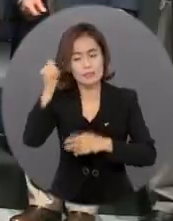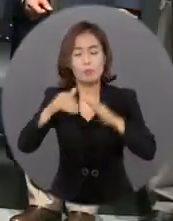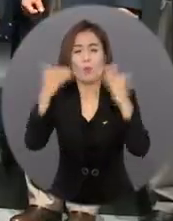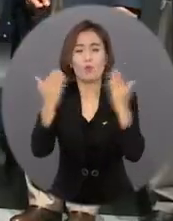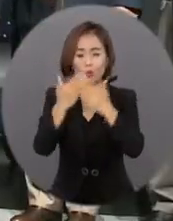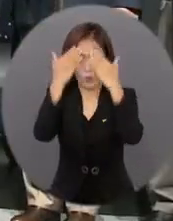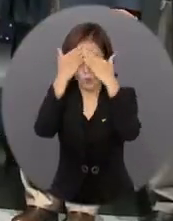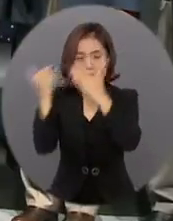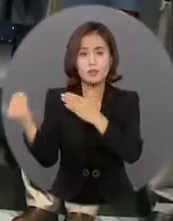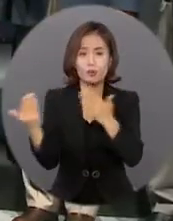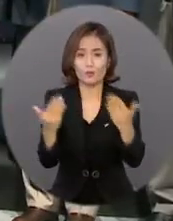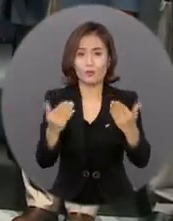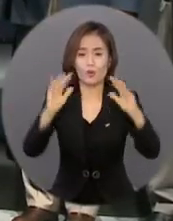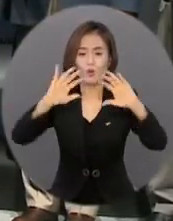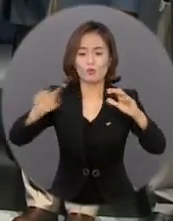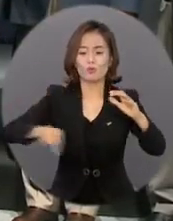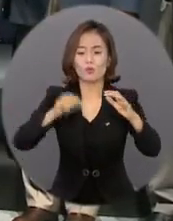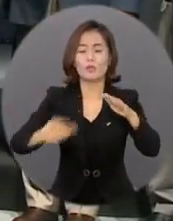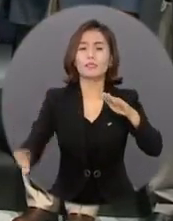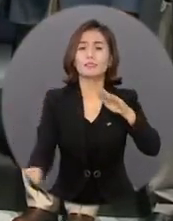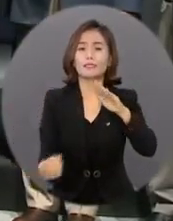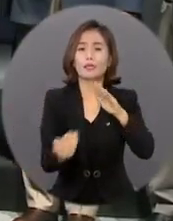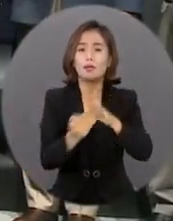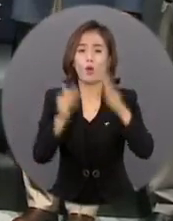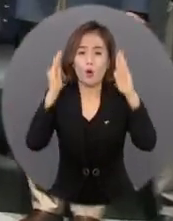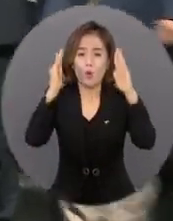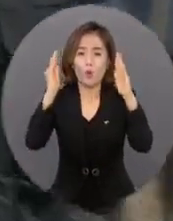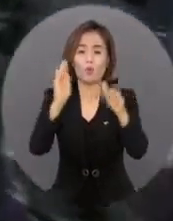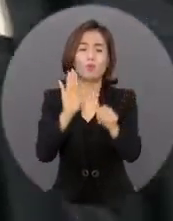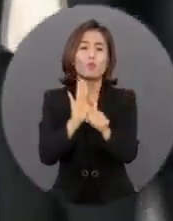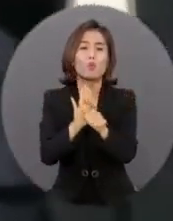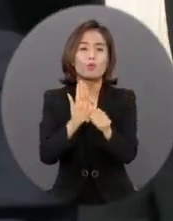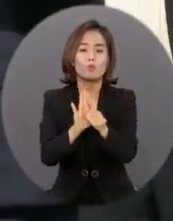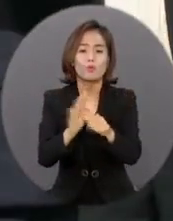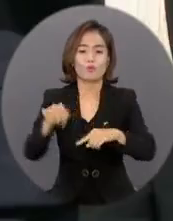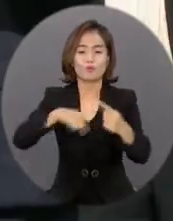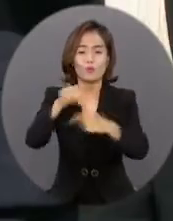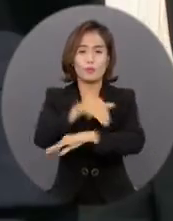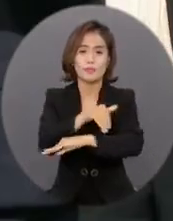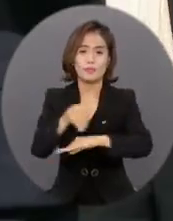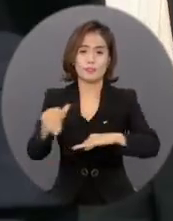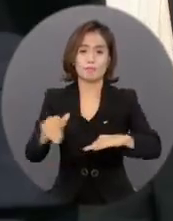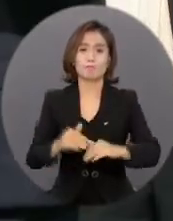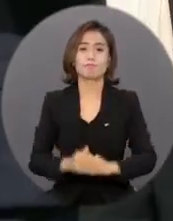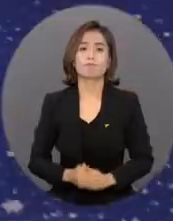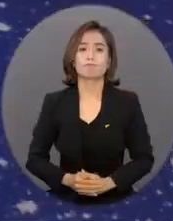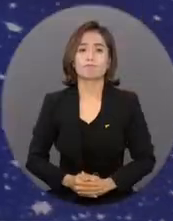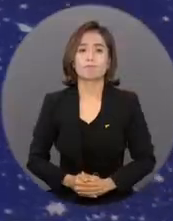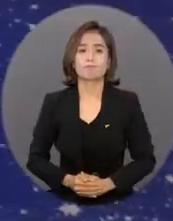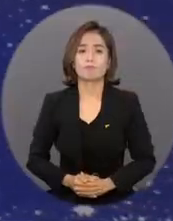전액 지원하는 등 국내 최고 수준의 장학 제도로 운영할 계획입니다.